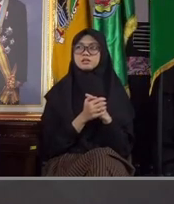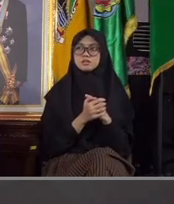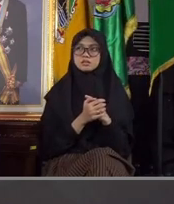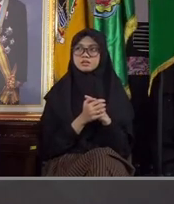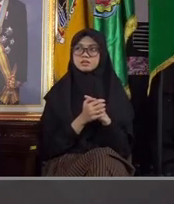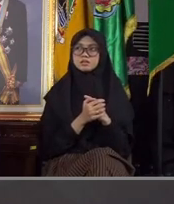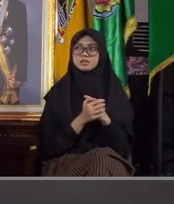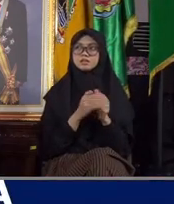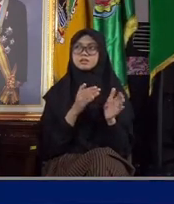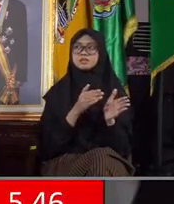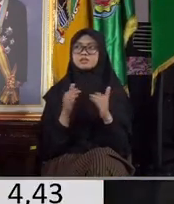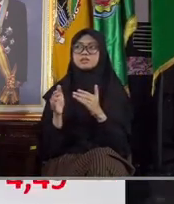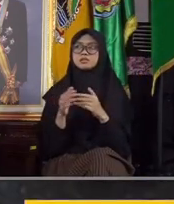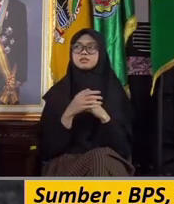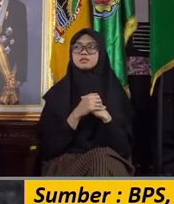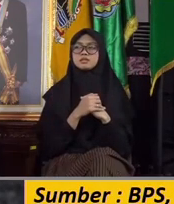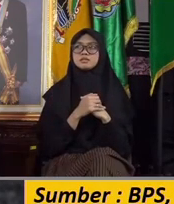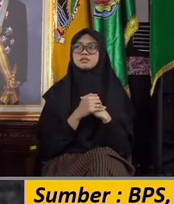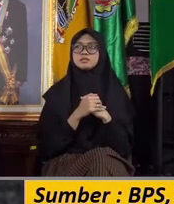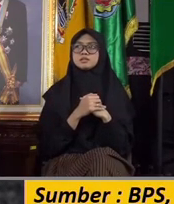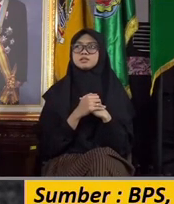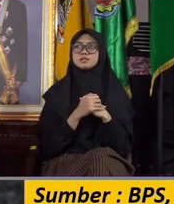nanti Seperti apa lanjut